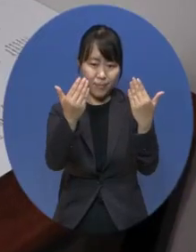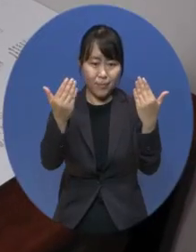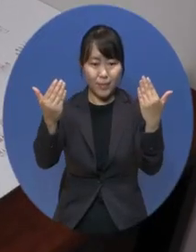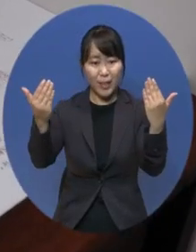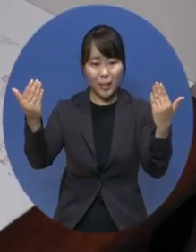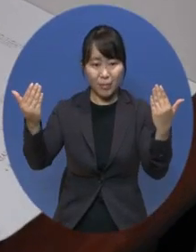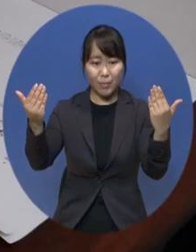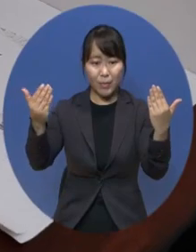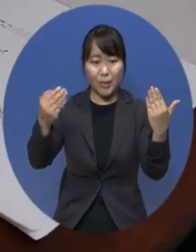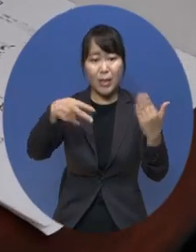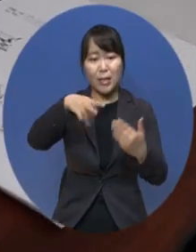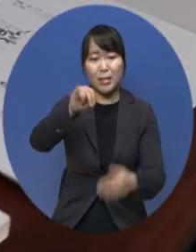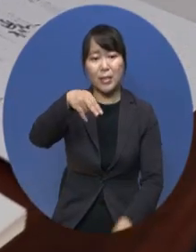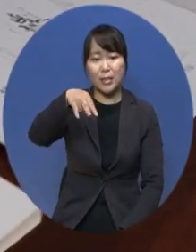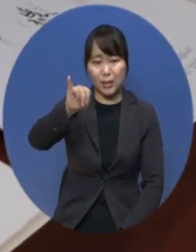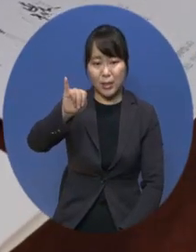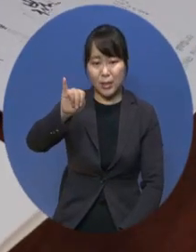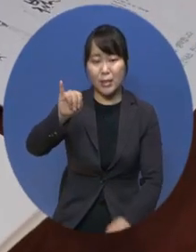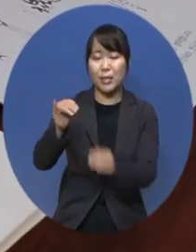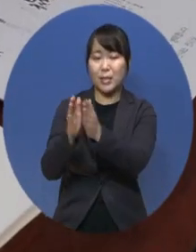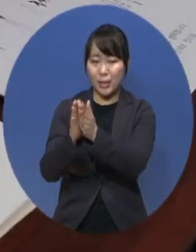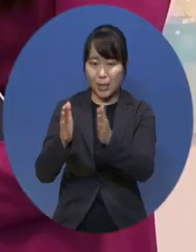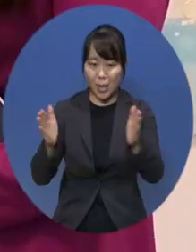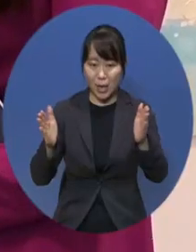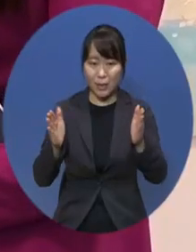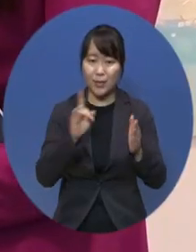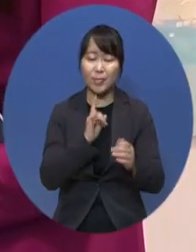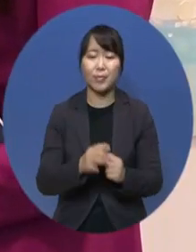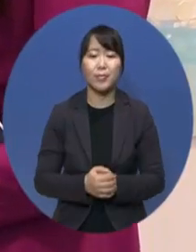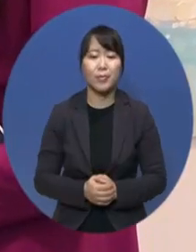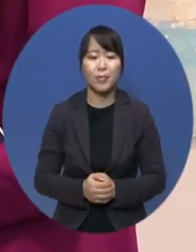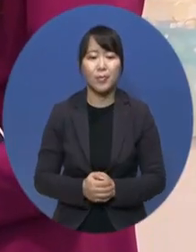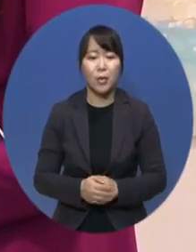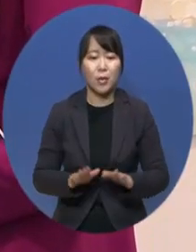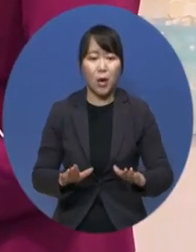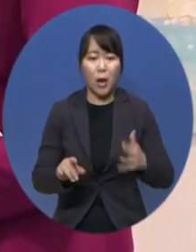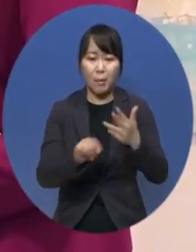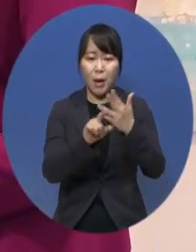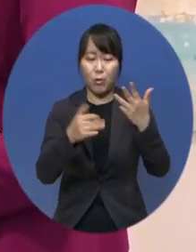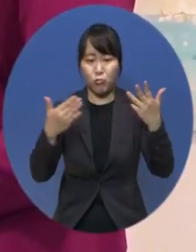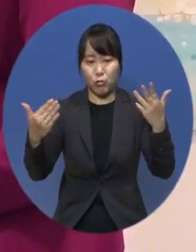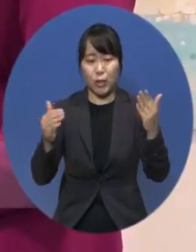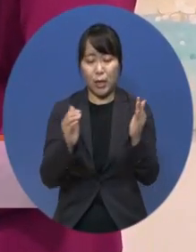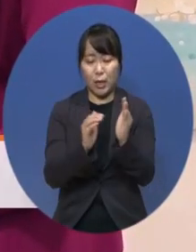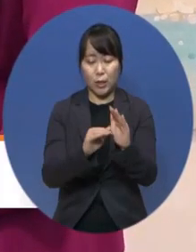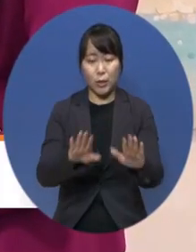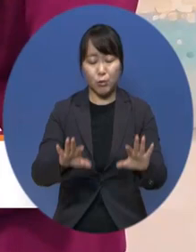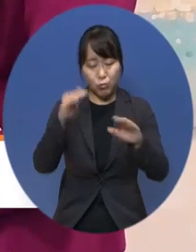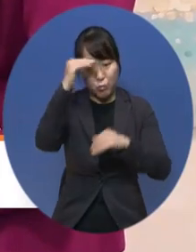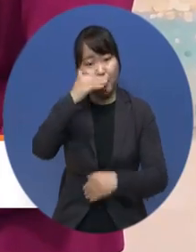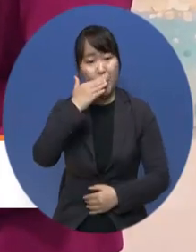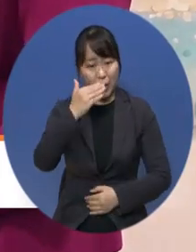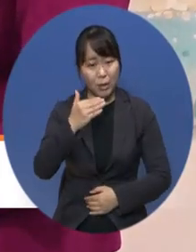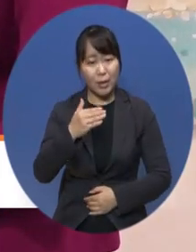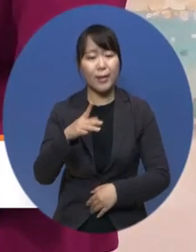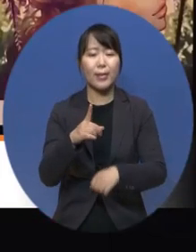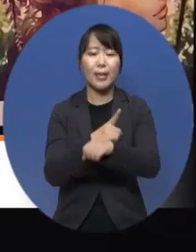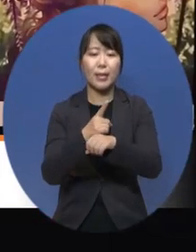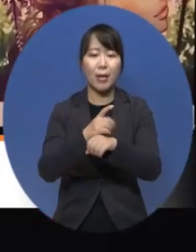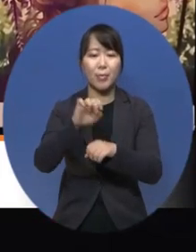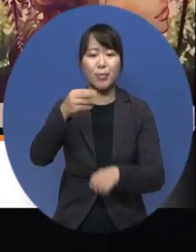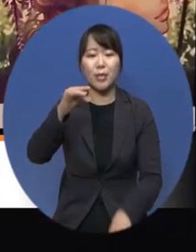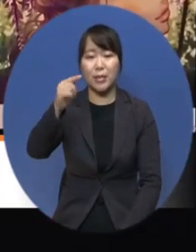시시 시작전이 열리고 있습니다. 오는 8월 9일까지 열리는 이번 전시회는 디지털